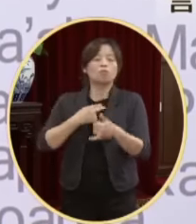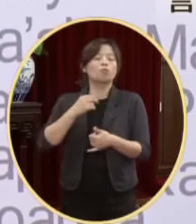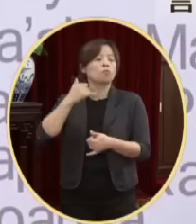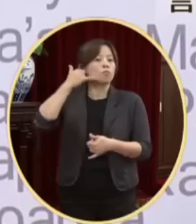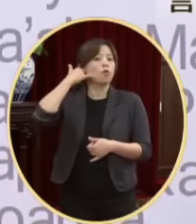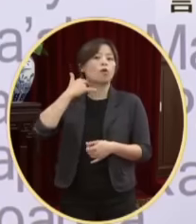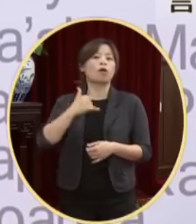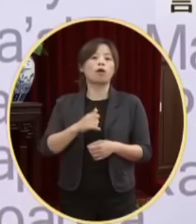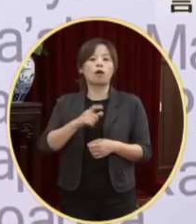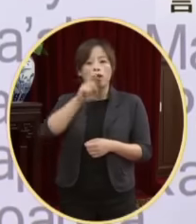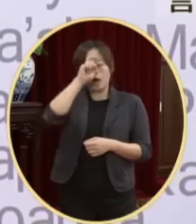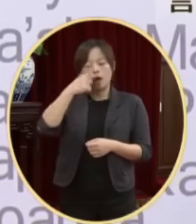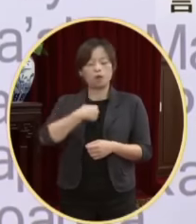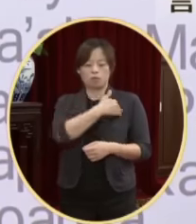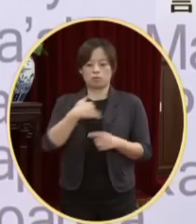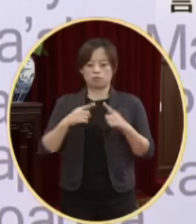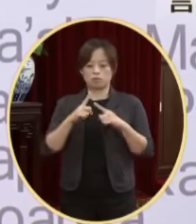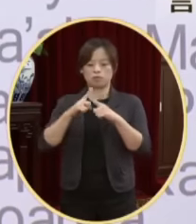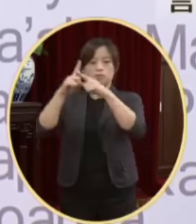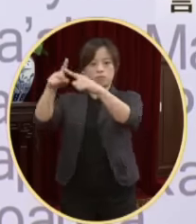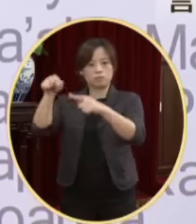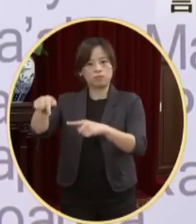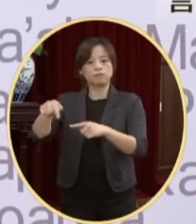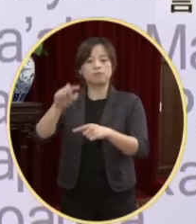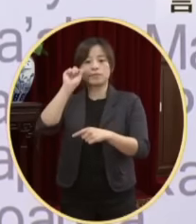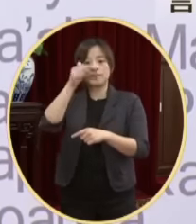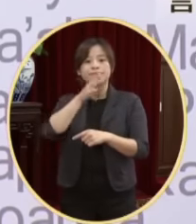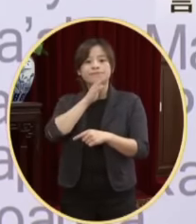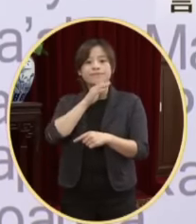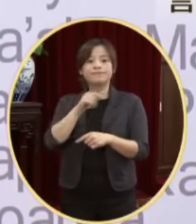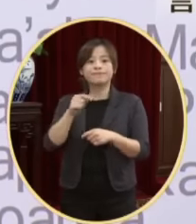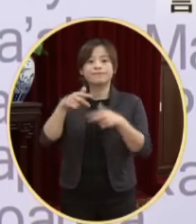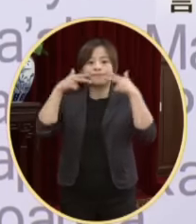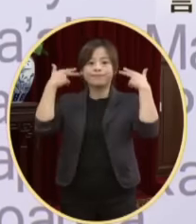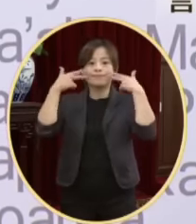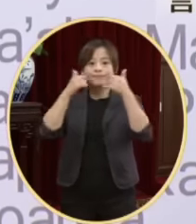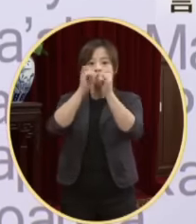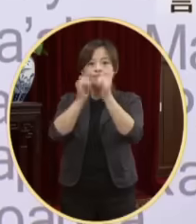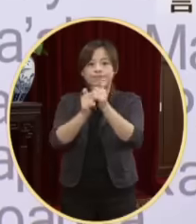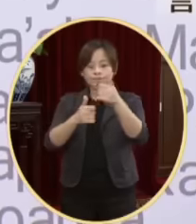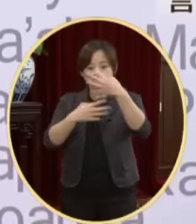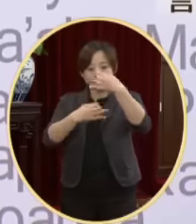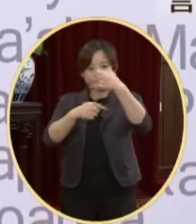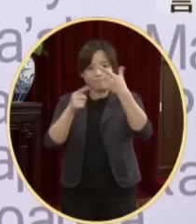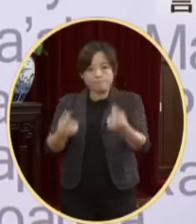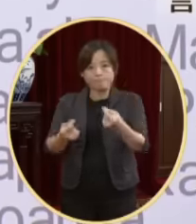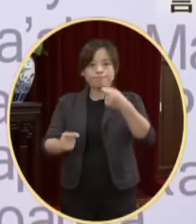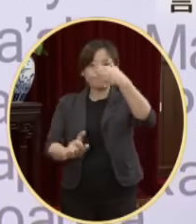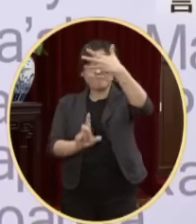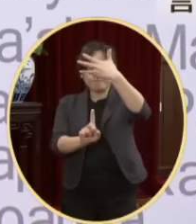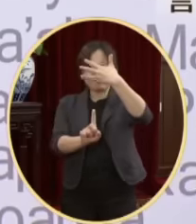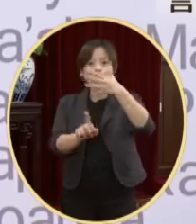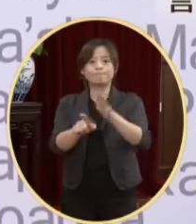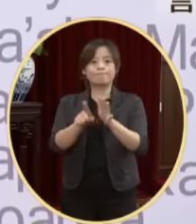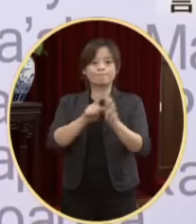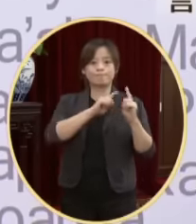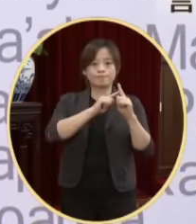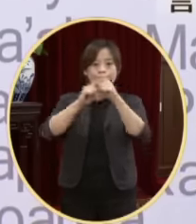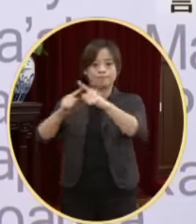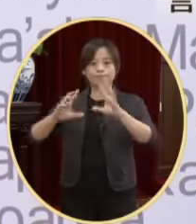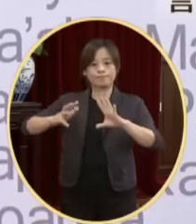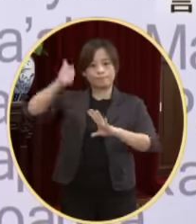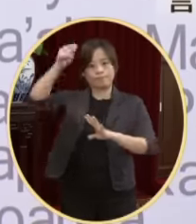话，希望我能够来到这里，特别是在原住民族日这一天，8月1号这一天，来到